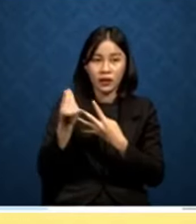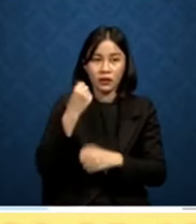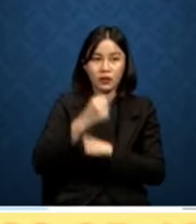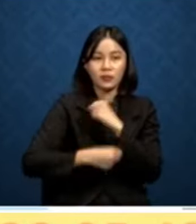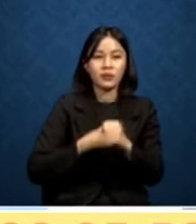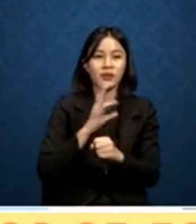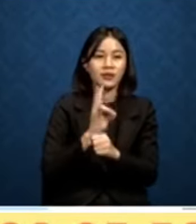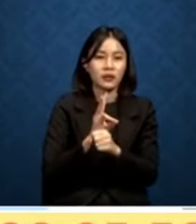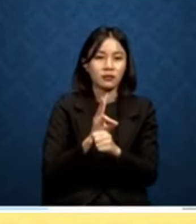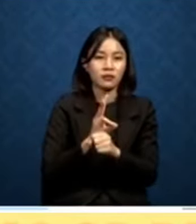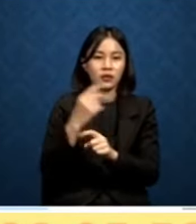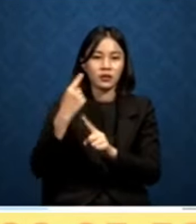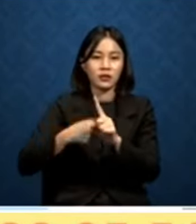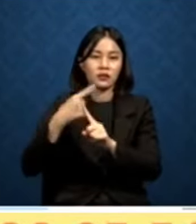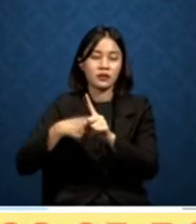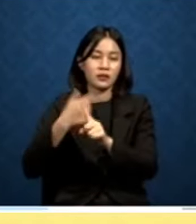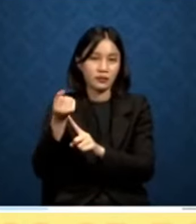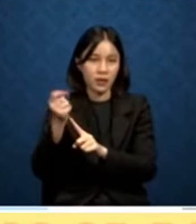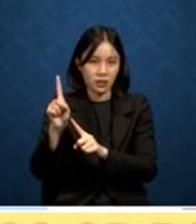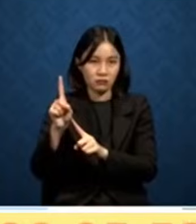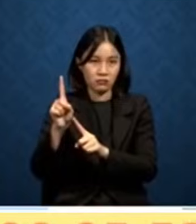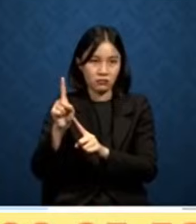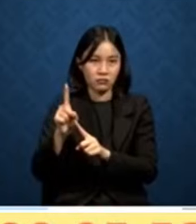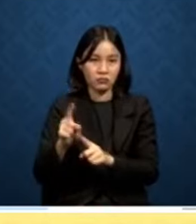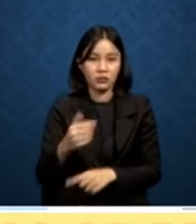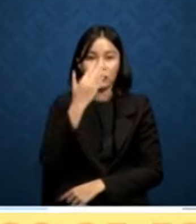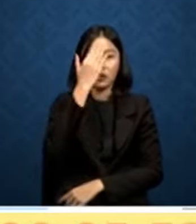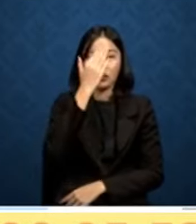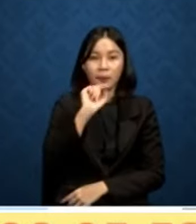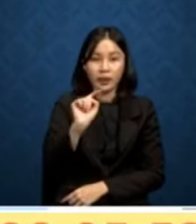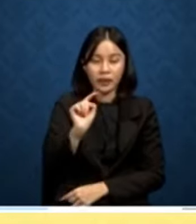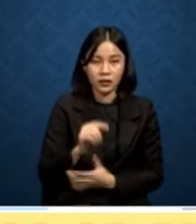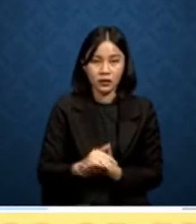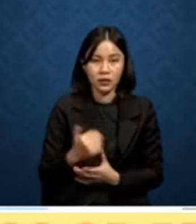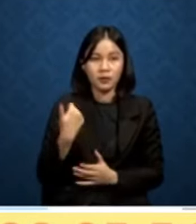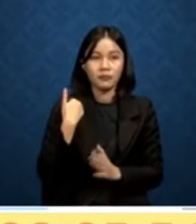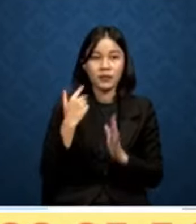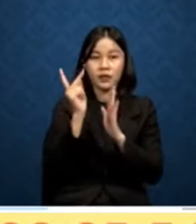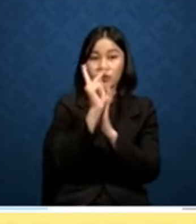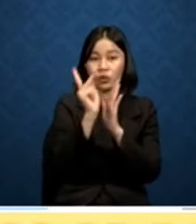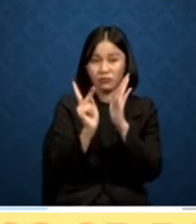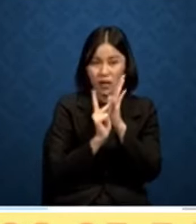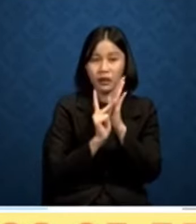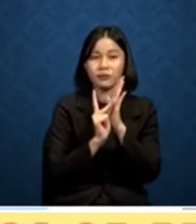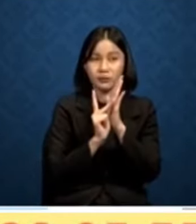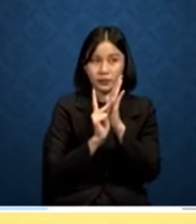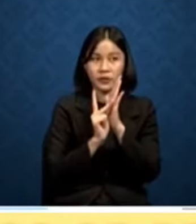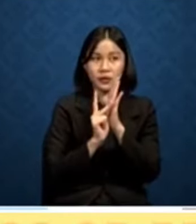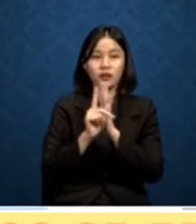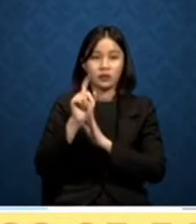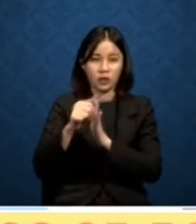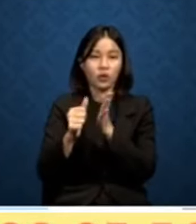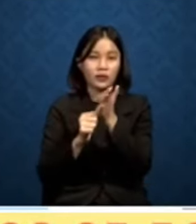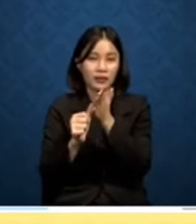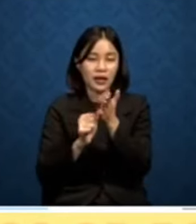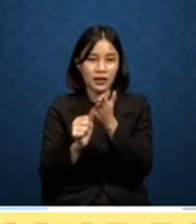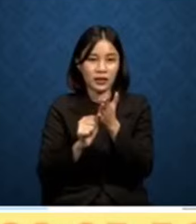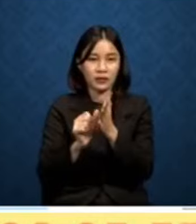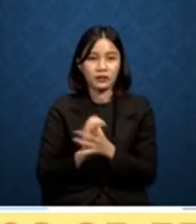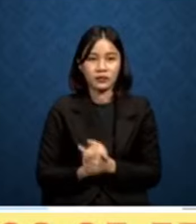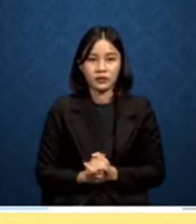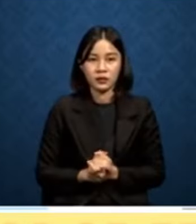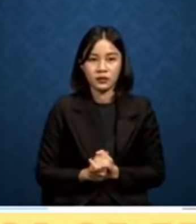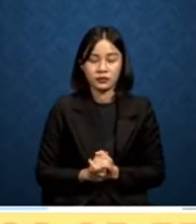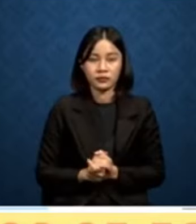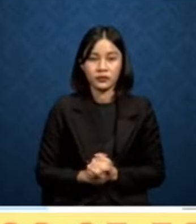ปี 11 เดือนเกิดอะไรครับเพรว่ามัมกฎหมายข้อหนึ่งที่ทานควจะต้องรบไปแก้เลยนะครับกคื